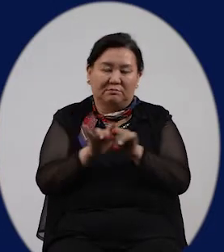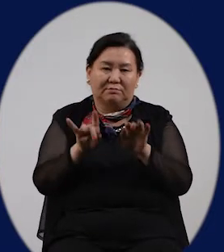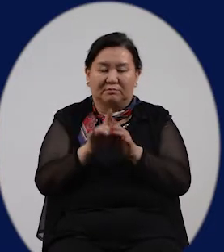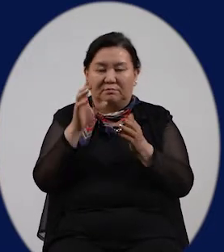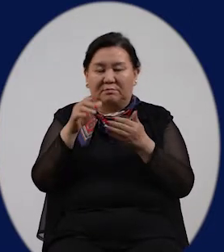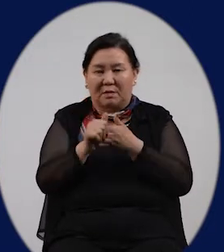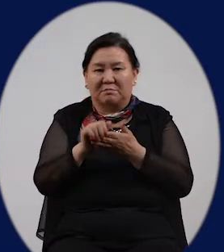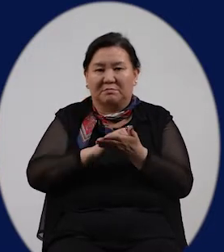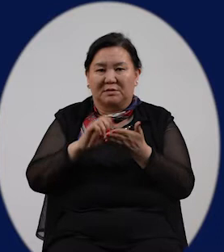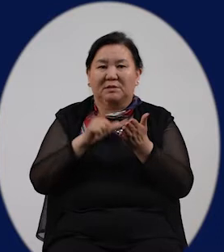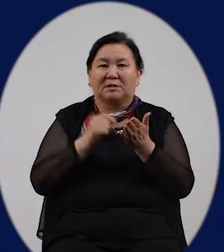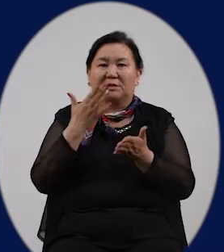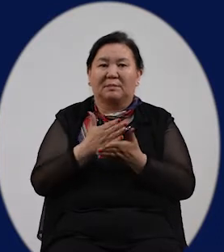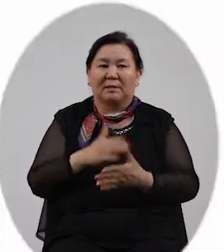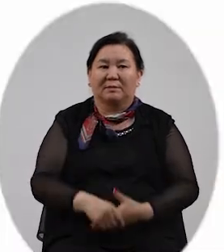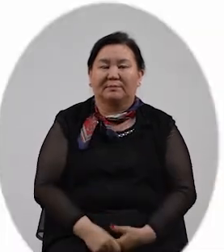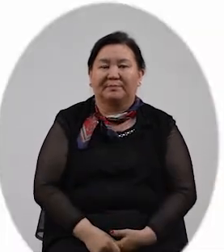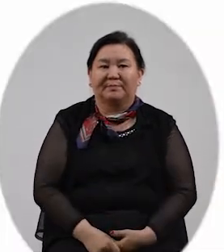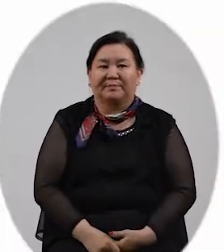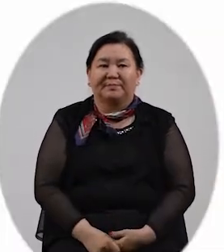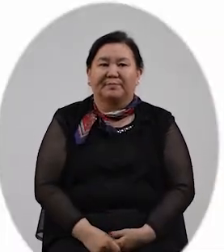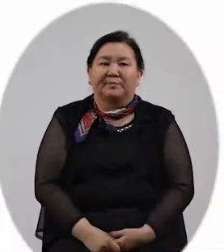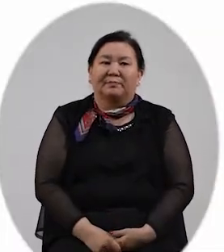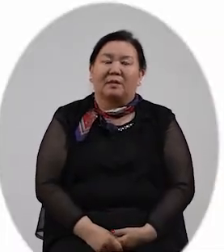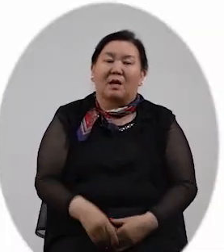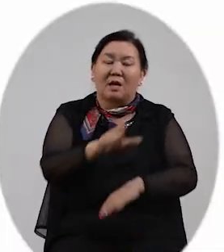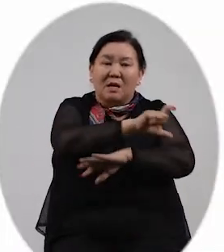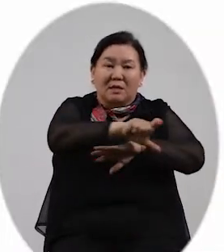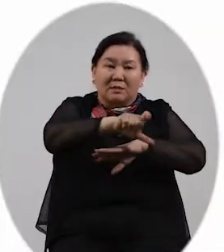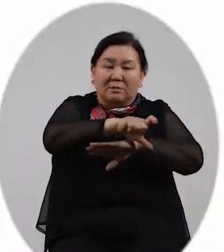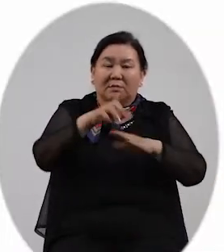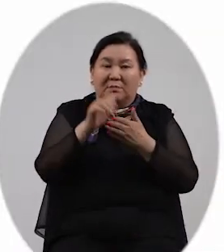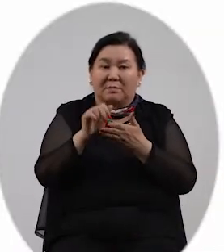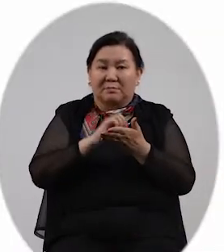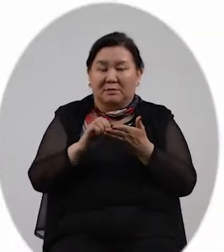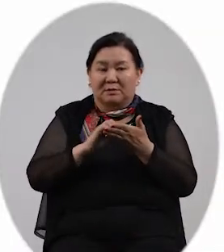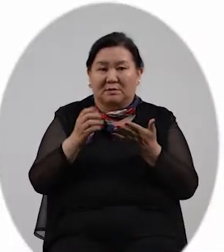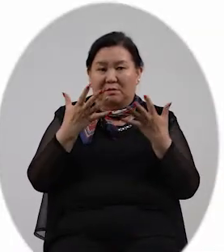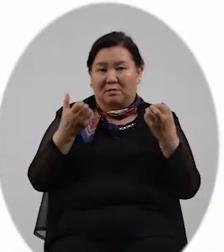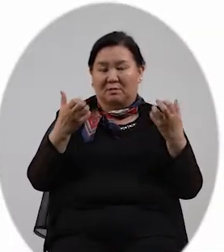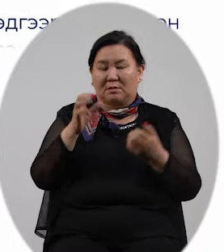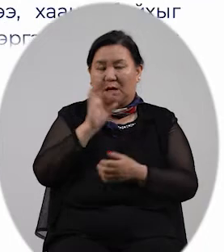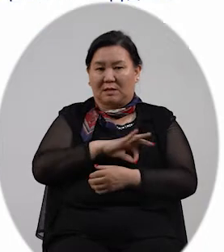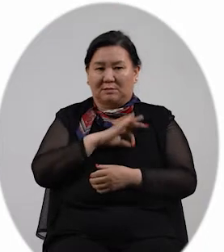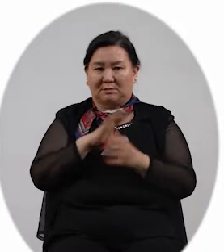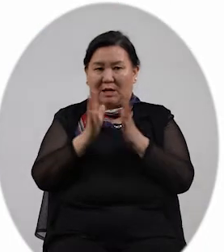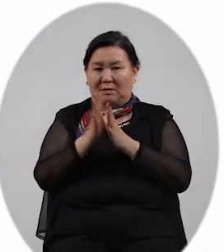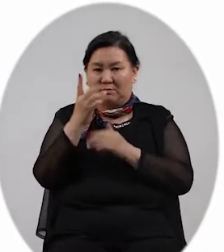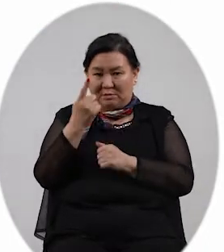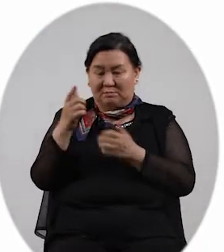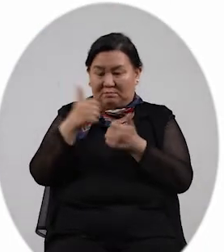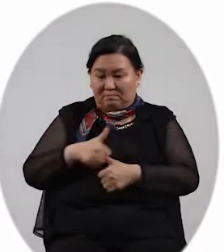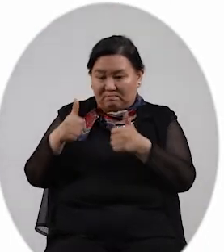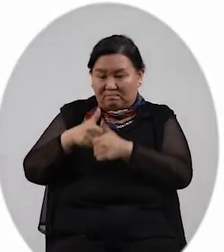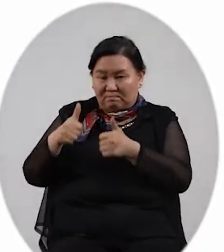бичиг баримт шаардлагатдаг байна. За тэгэхээр экспортын баримтчгууд бол нэлээд олон төрлийн 11 төрлийн баримтчгийг ингээ